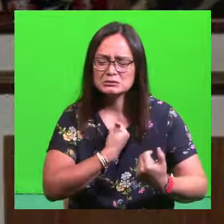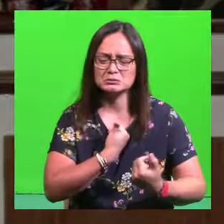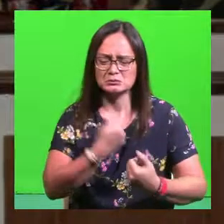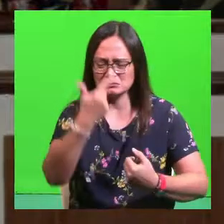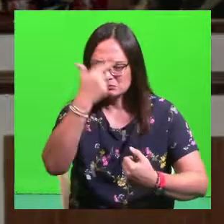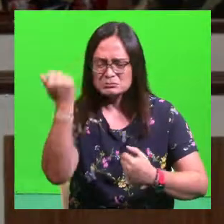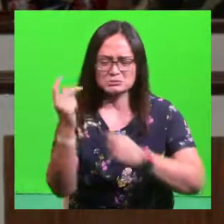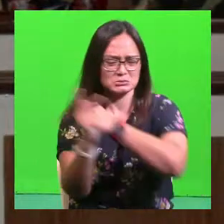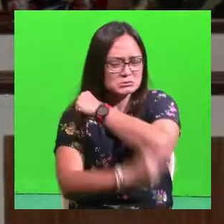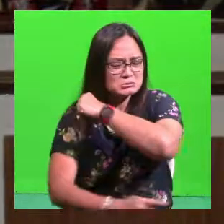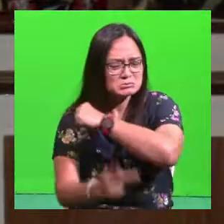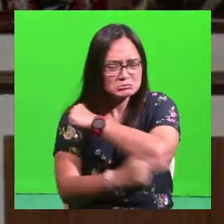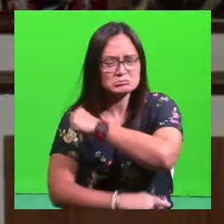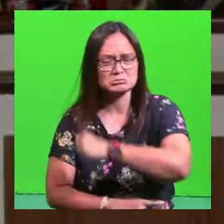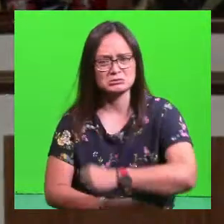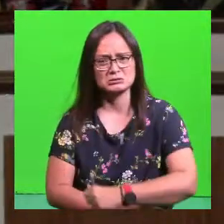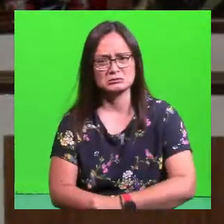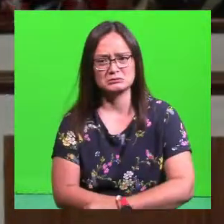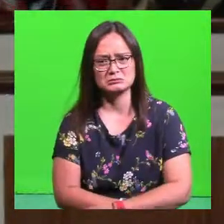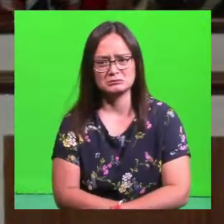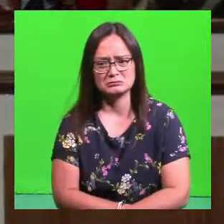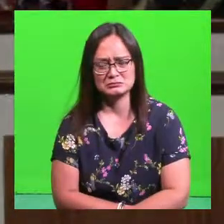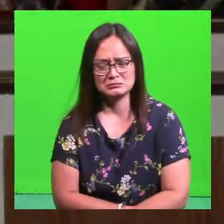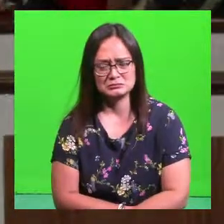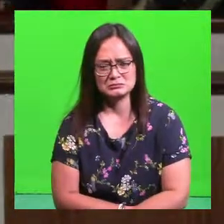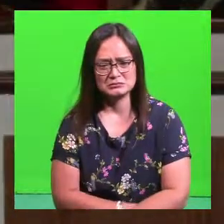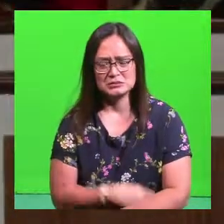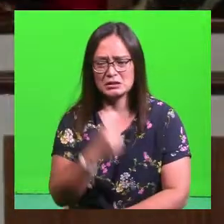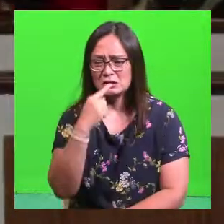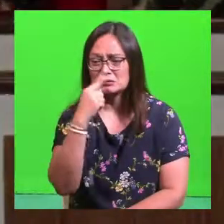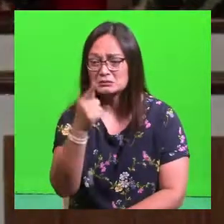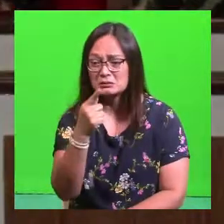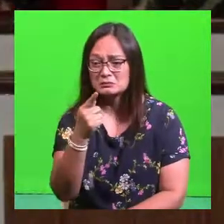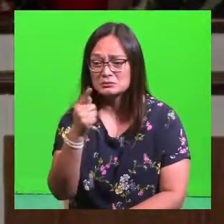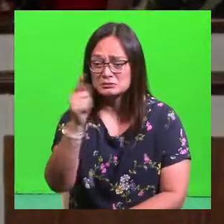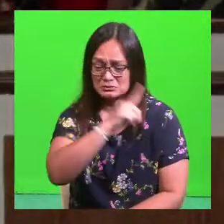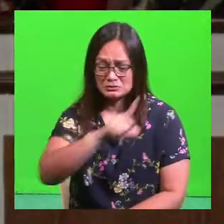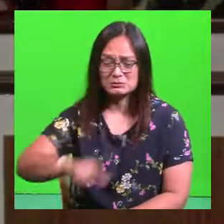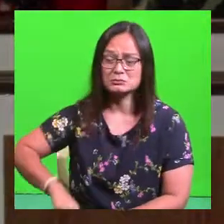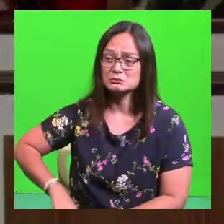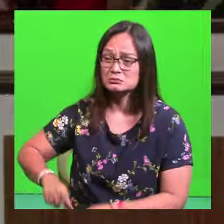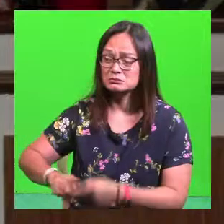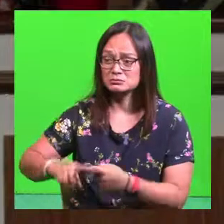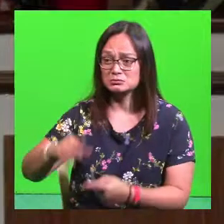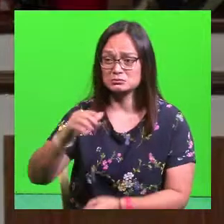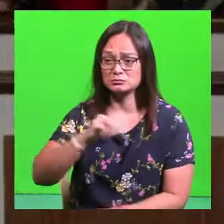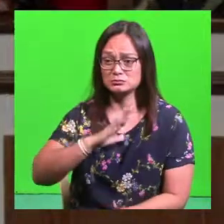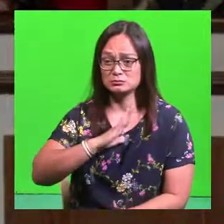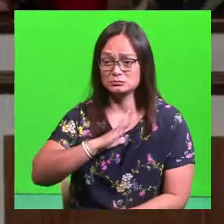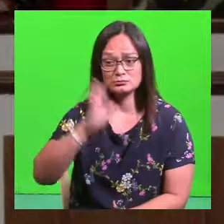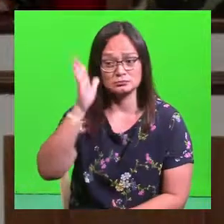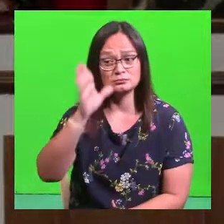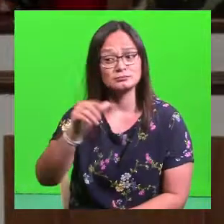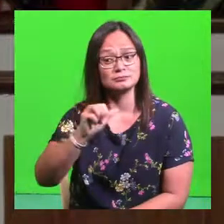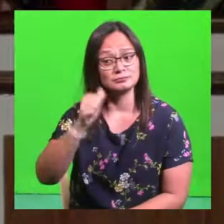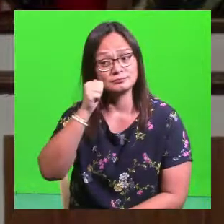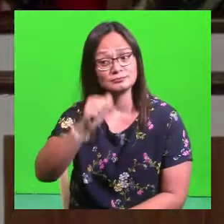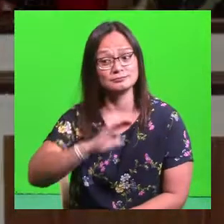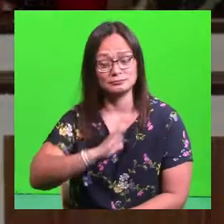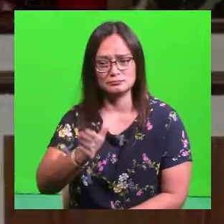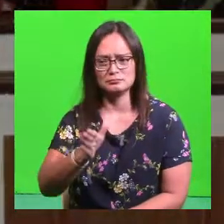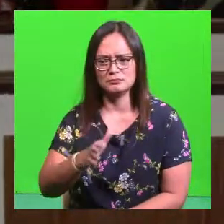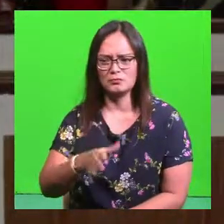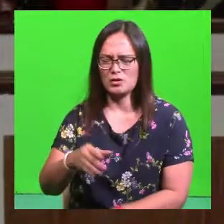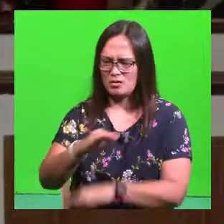Kaya nga ang sabi ng Panginoon doon sa mga babae, weep not for me, but for yourselves. And